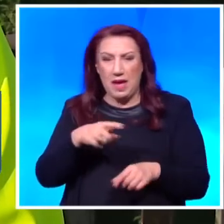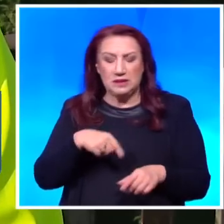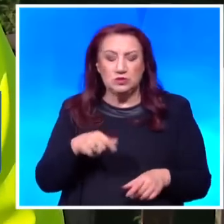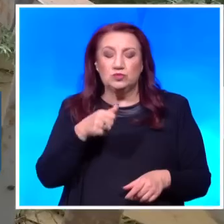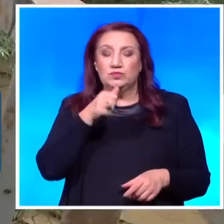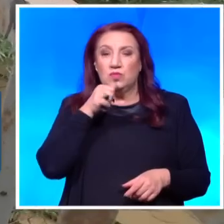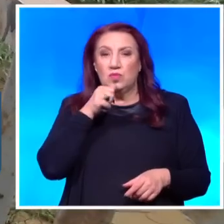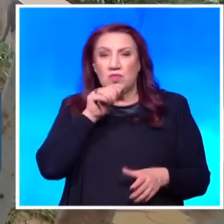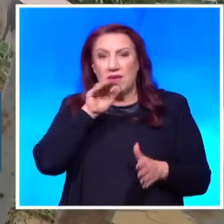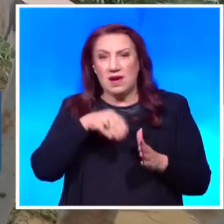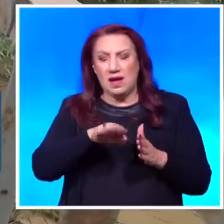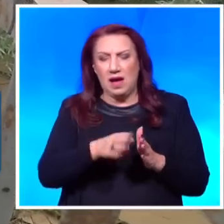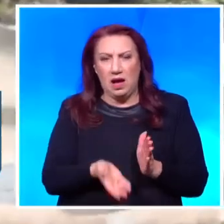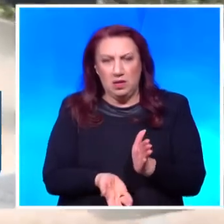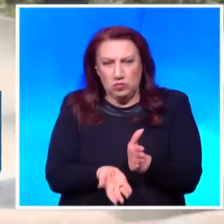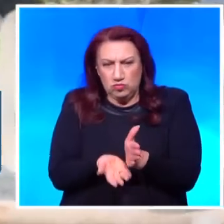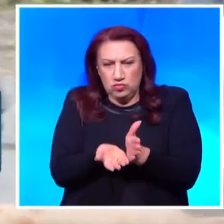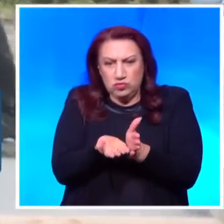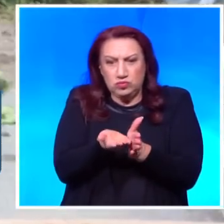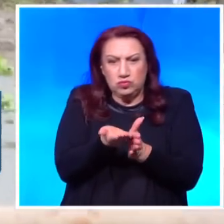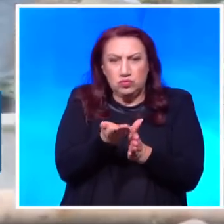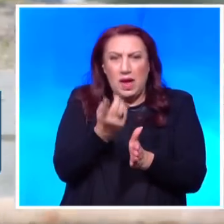с метър, два и повече.